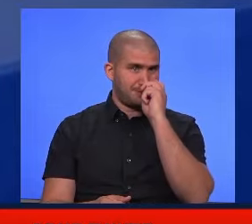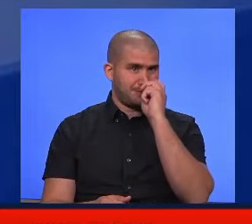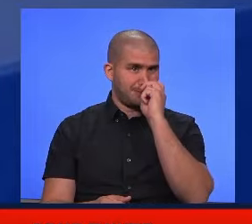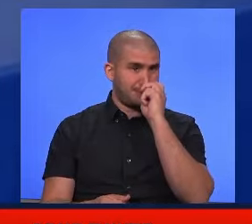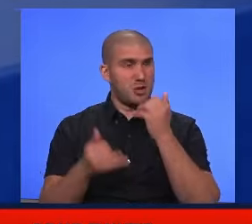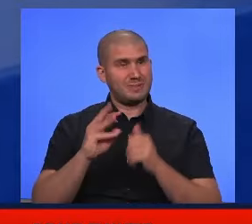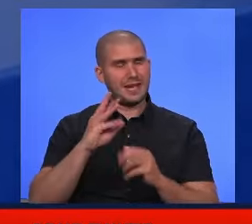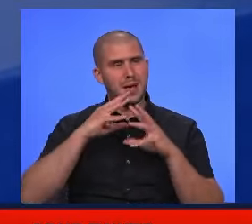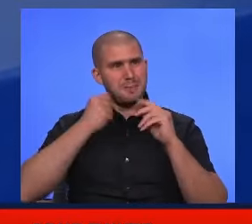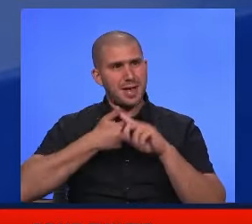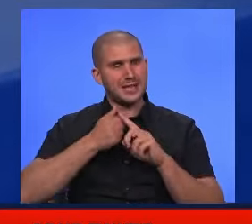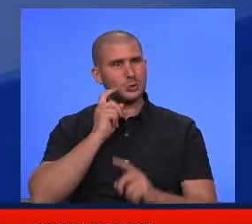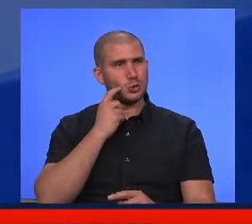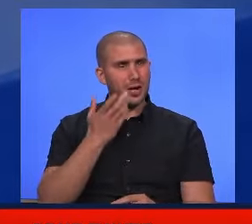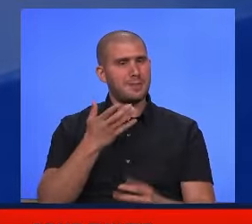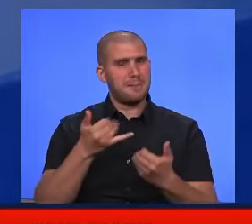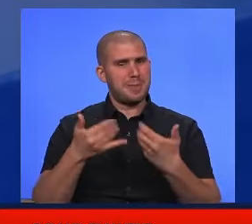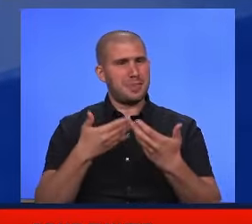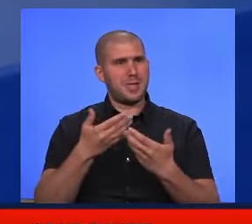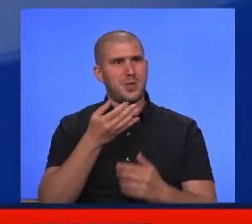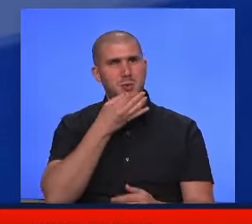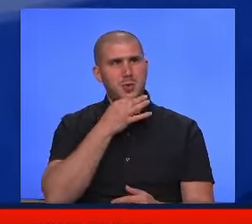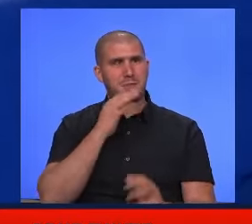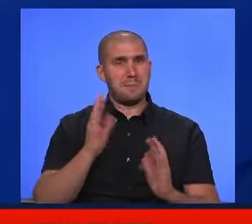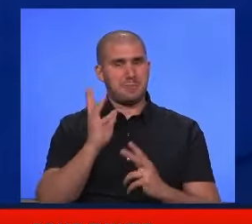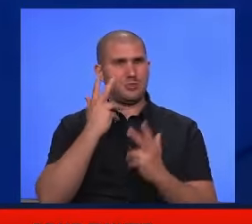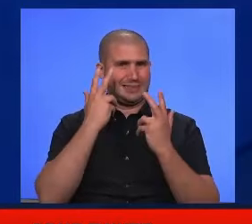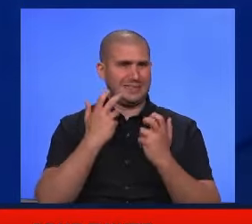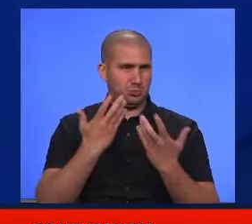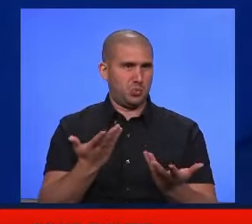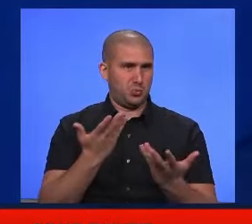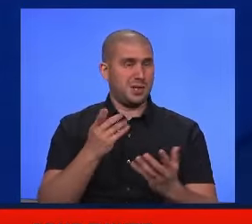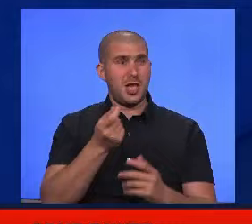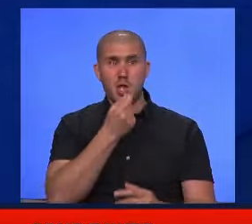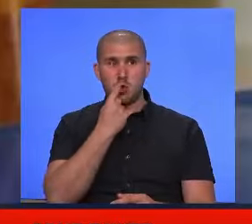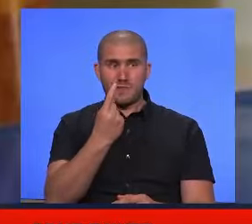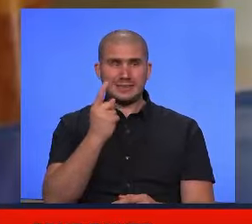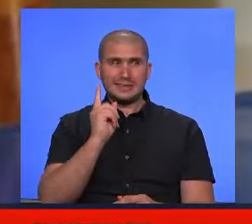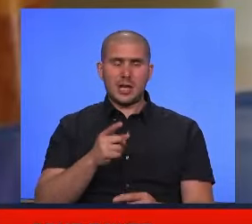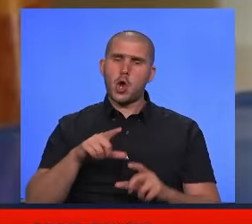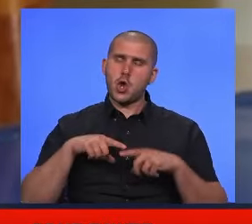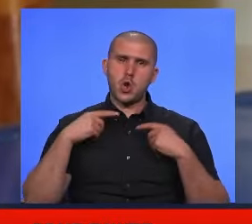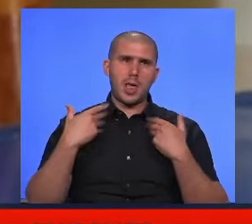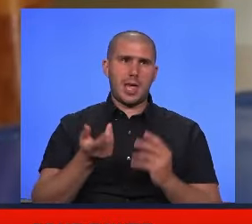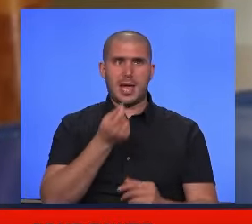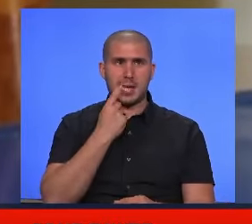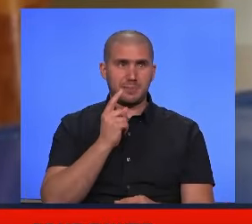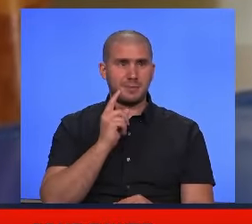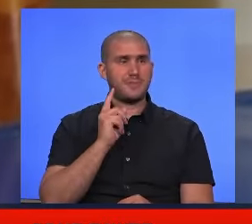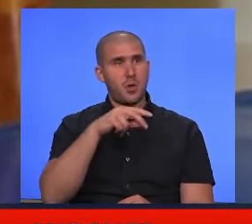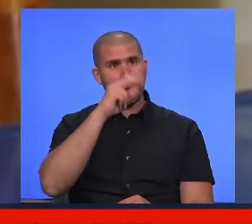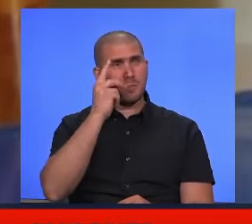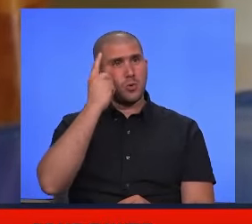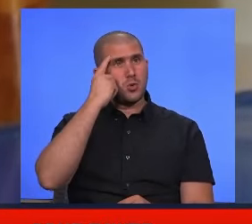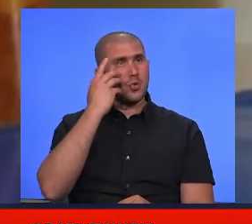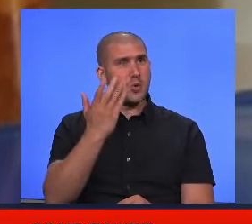היום שרה מחייכת, צוחקת ומתפתחת הרבה יותר מהר ממה שציפו. את התרופה היא תצטרך לקחת כל החיים, וההורים שלה